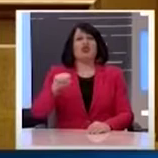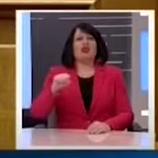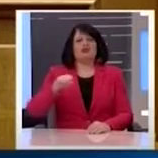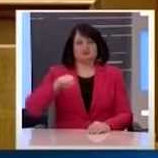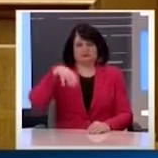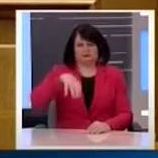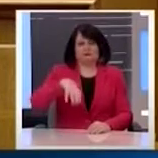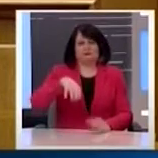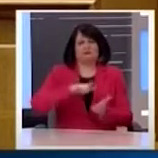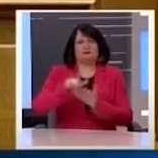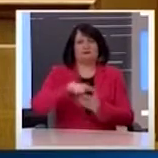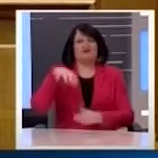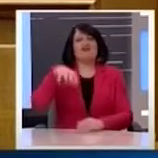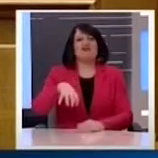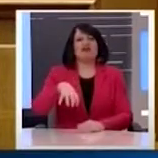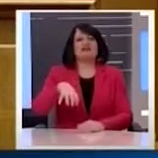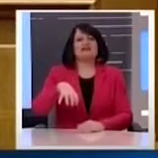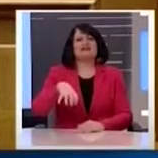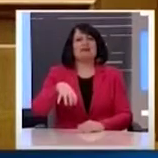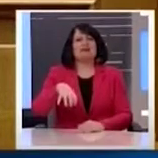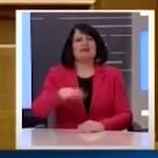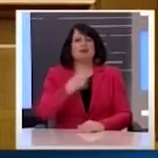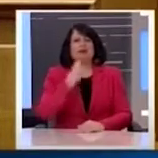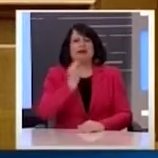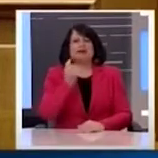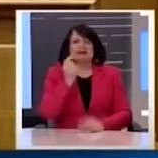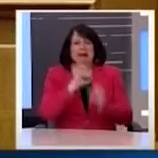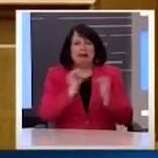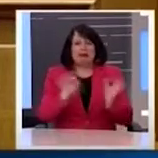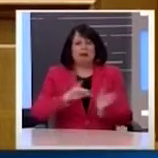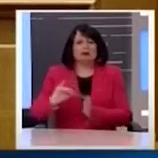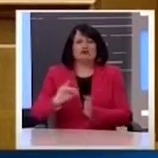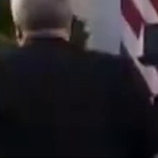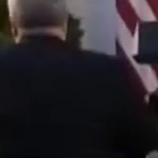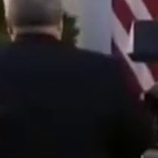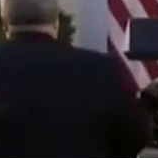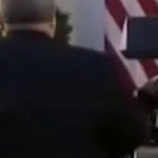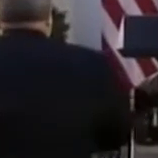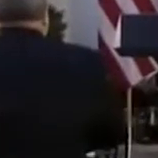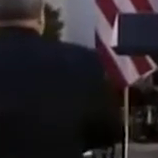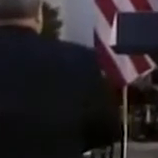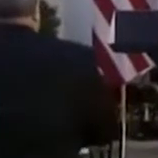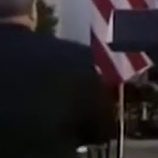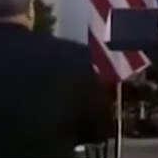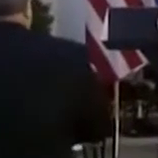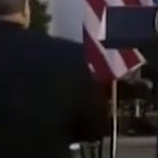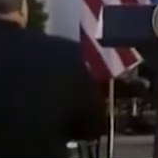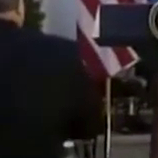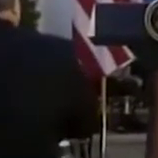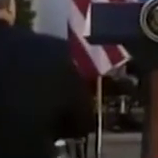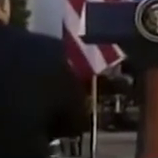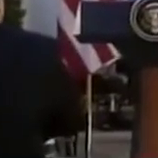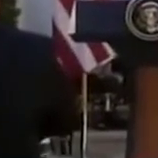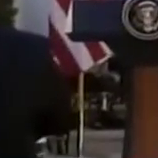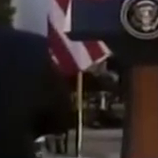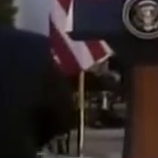μια υποσημείωση στο περιθώριο μιας συμφωνίας μαμούθ. Επίσης, από το αποτέλεσμα του ταξιδιού στις